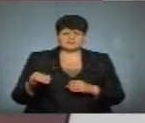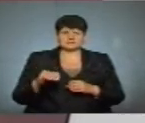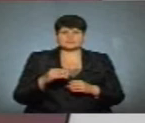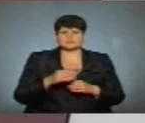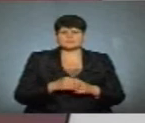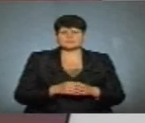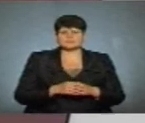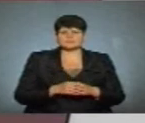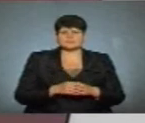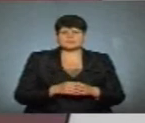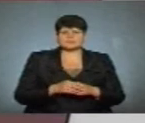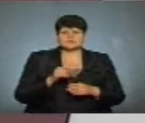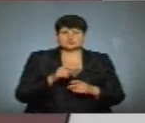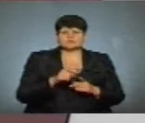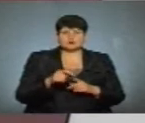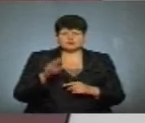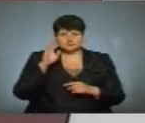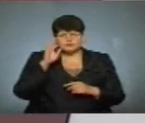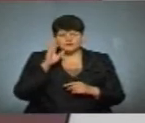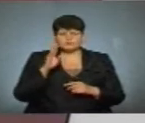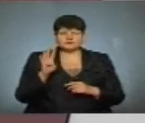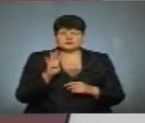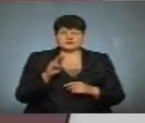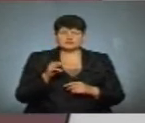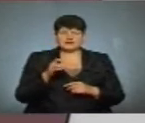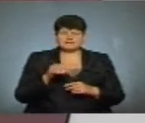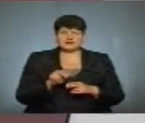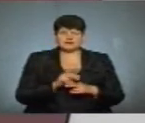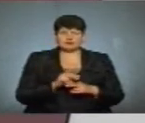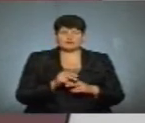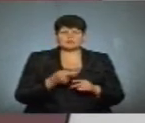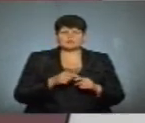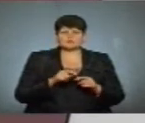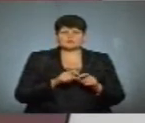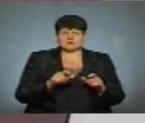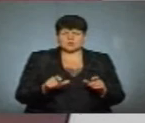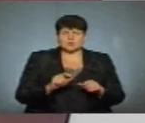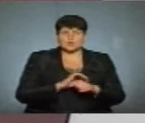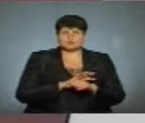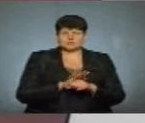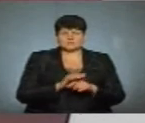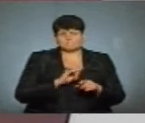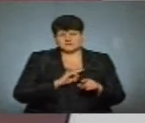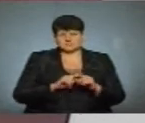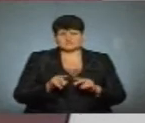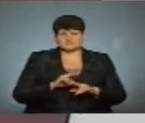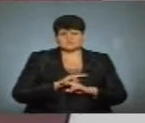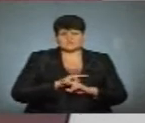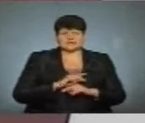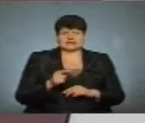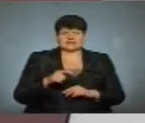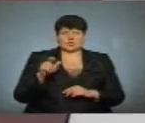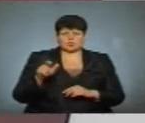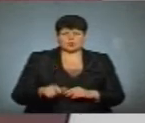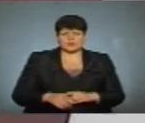Ярослав Чайківський. За його словами, чоловіка від 4 травня лікували в цьому медзакладі. Коронавірус пришвидшив смерть тернополянина, каже